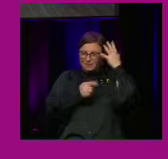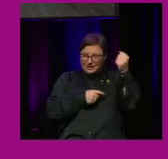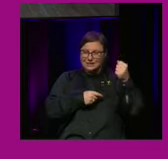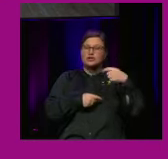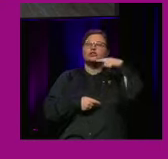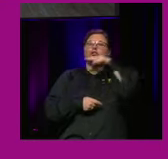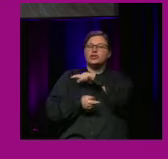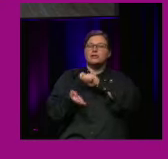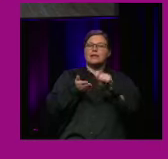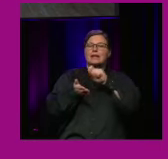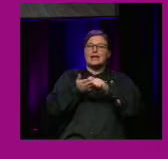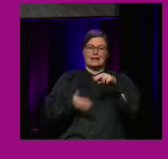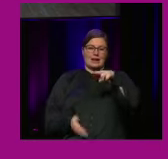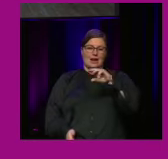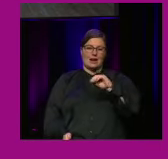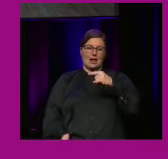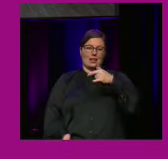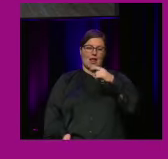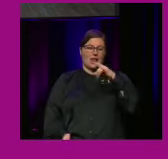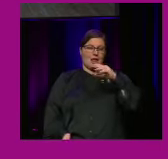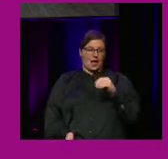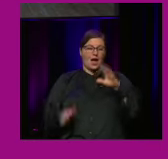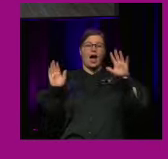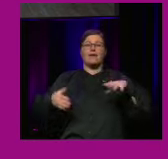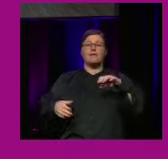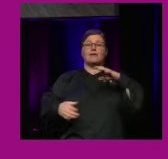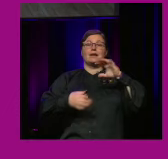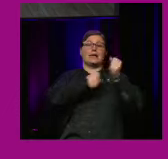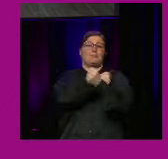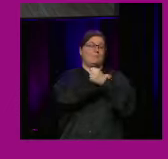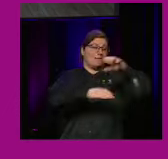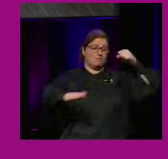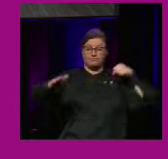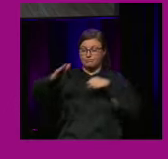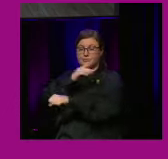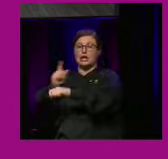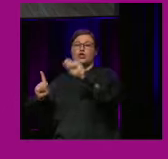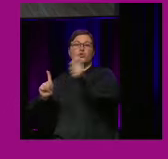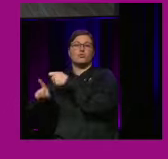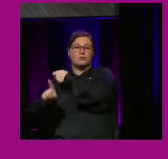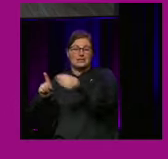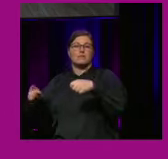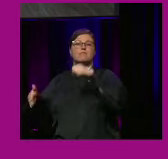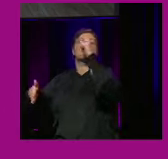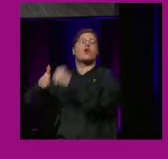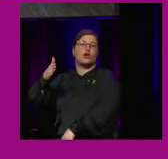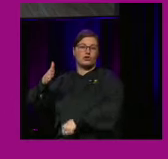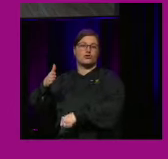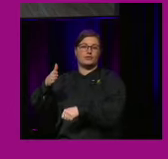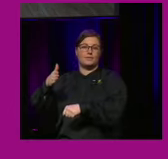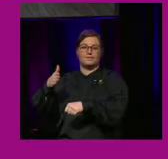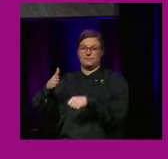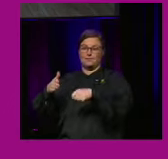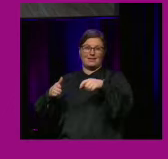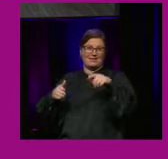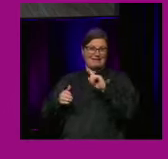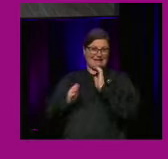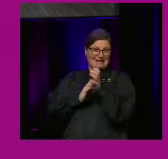Natalia Estemirova som greps, fördes bort, torterades och mördades. Hon hittades i ett dike.